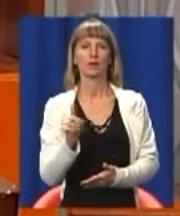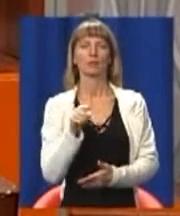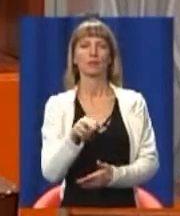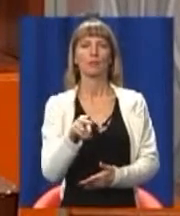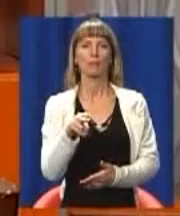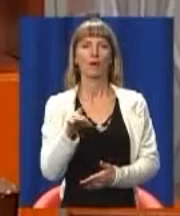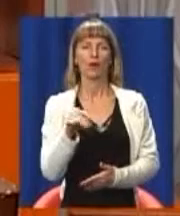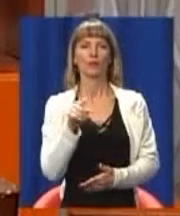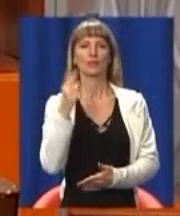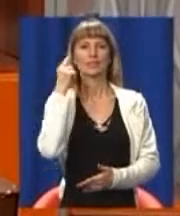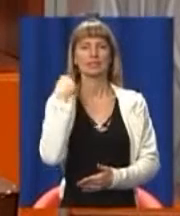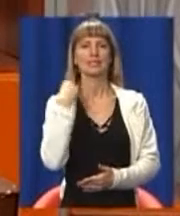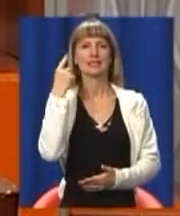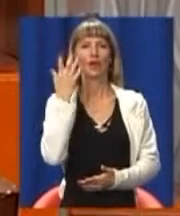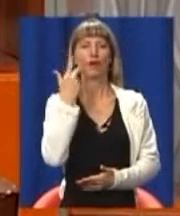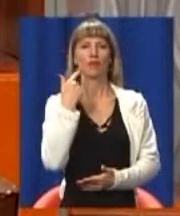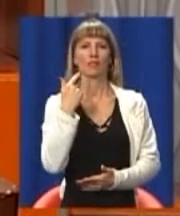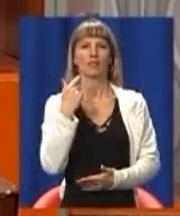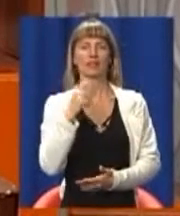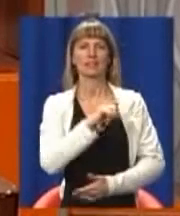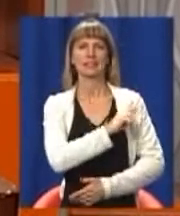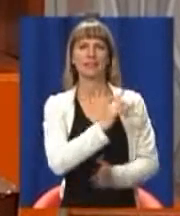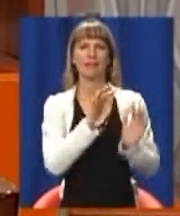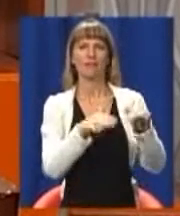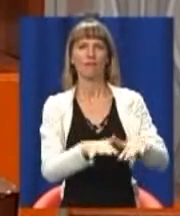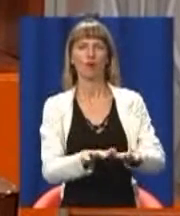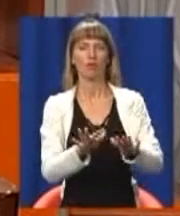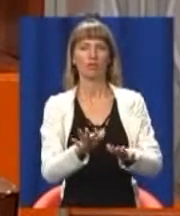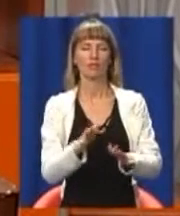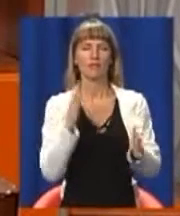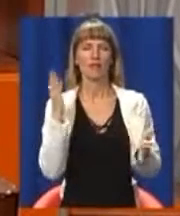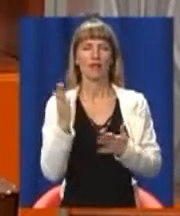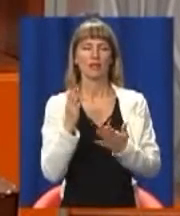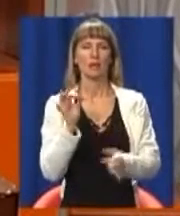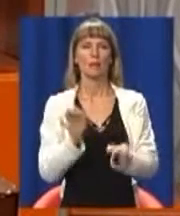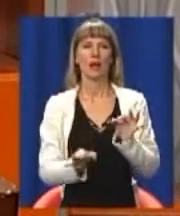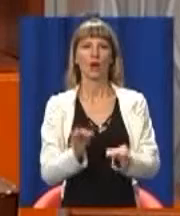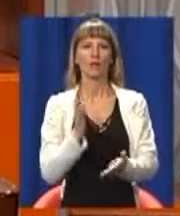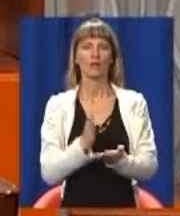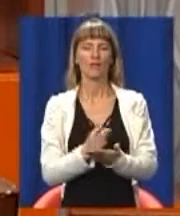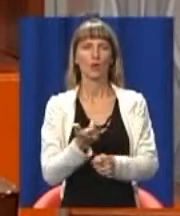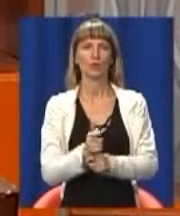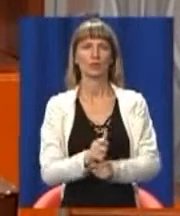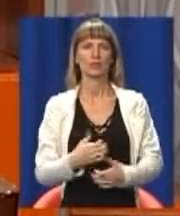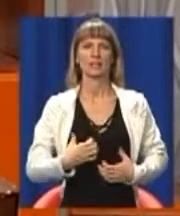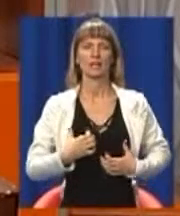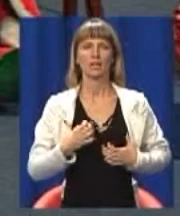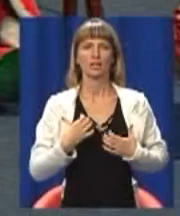нього знаєш? Ой, я знаю, когда шторм – это очень большие волны, что это такое природное явление, очень